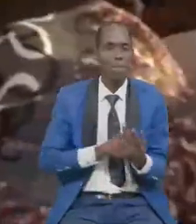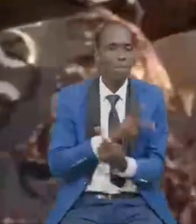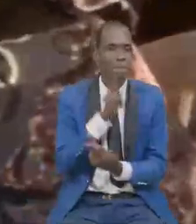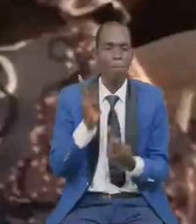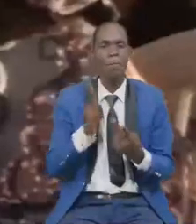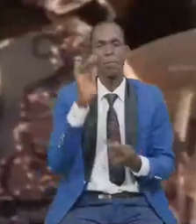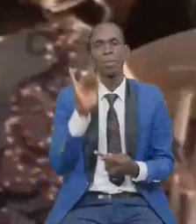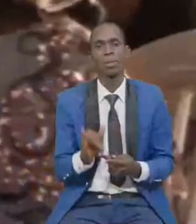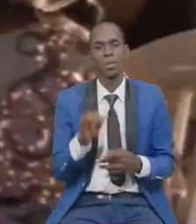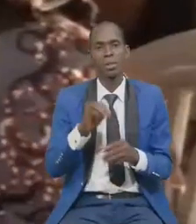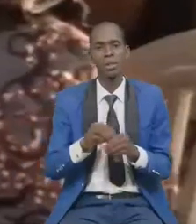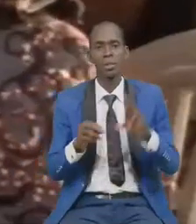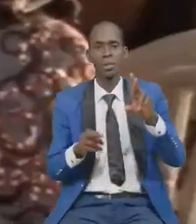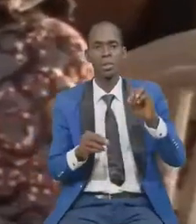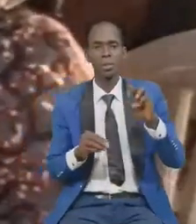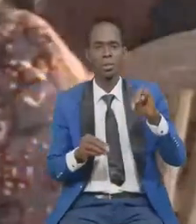6.